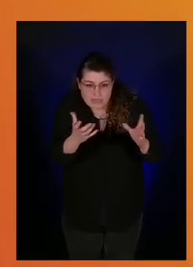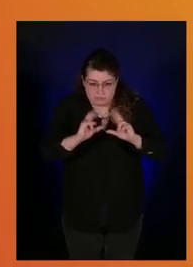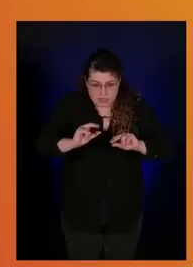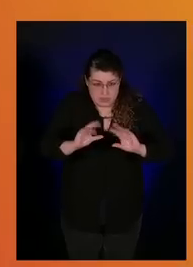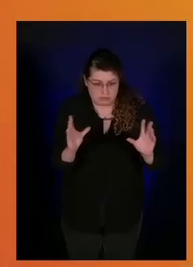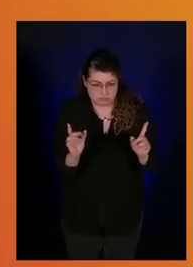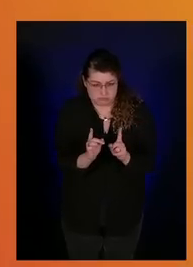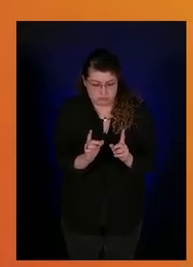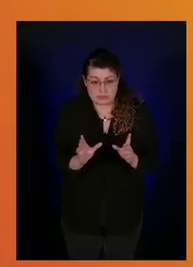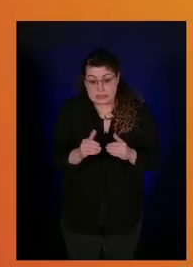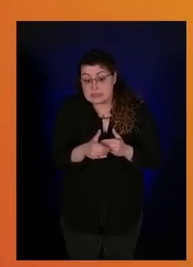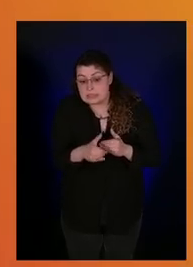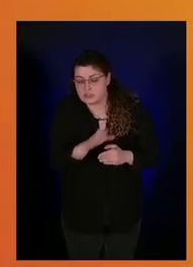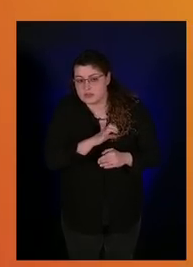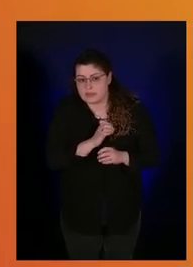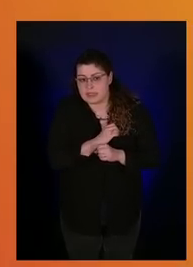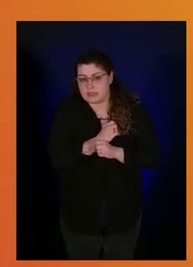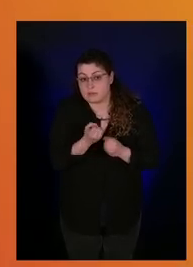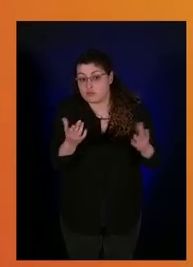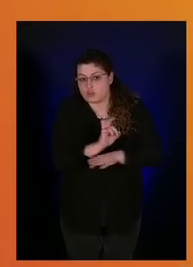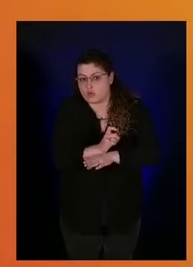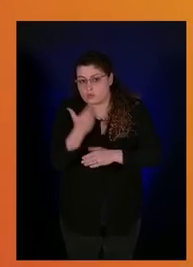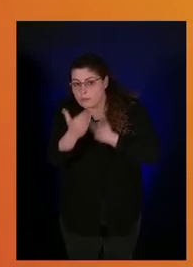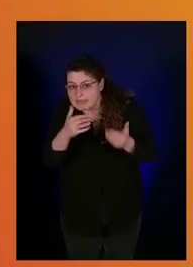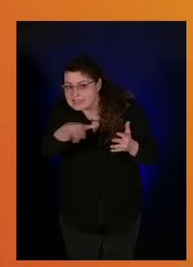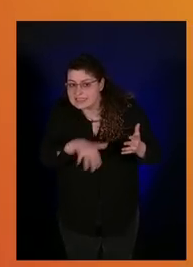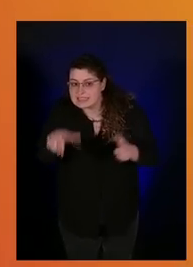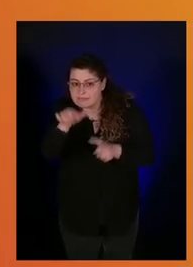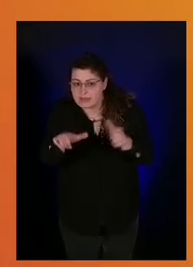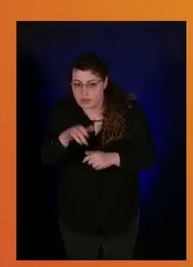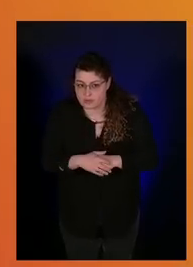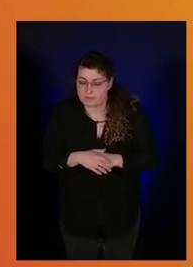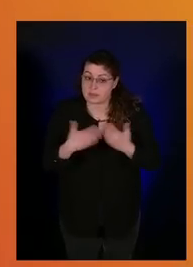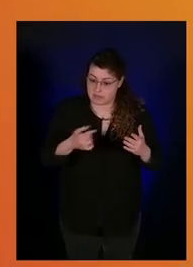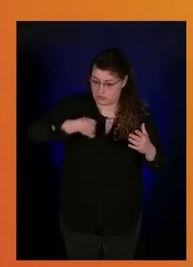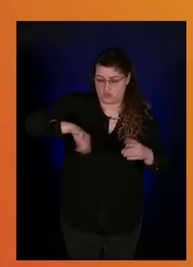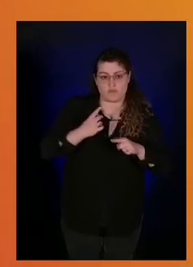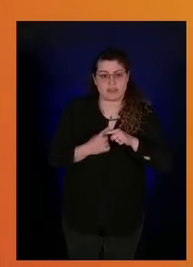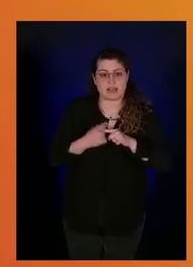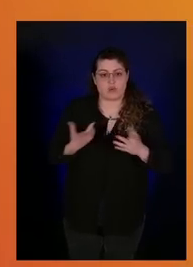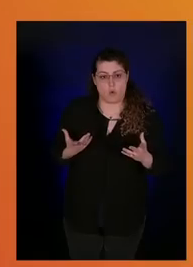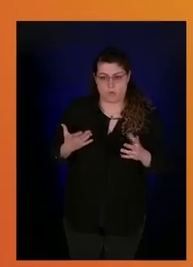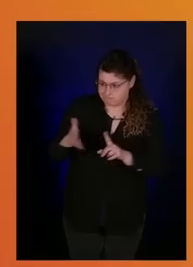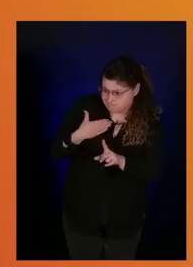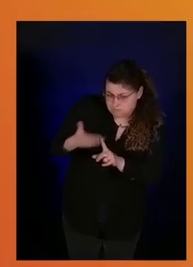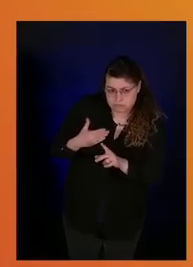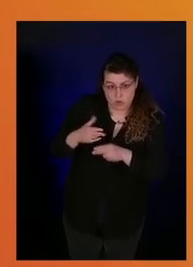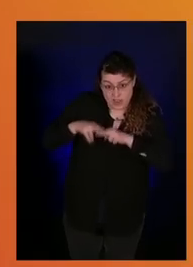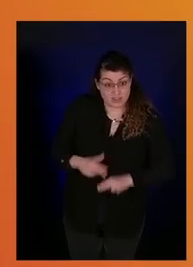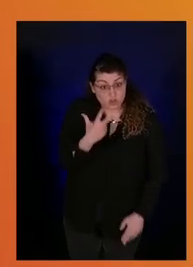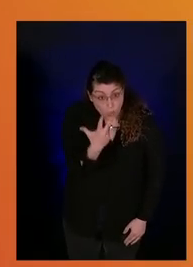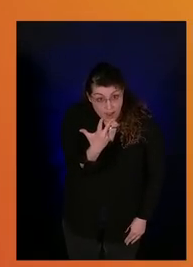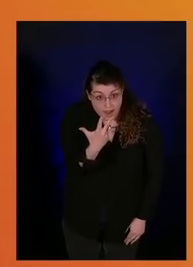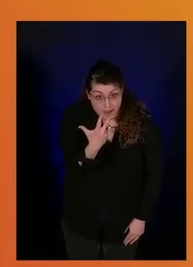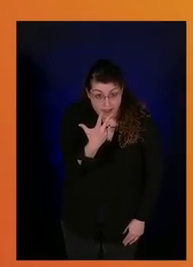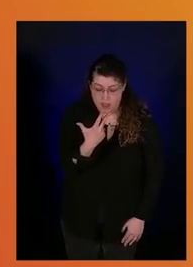prendre quelques secondes à la fin pour remercier quand même les quelques personnes, parce que je ne l'ai pas fait depuis le début. Mais la Chapelle d'Arblay, on s'est quand même affronté, on a fini à trois, hein, mais on a